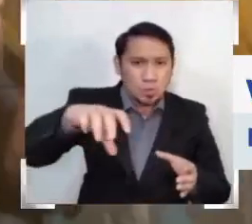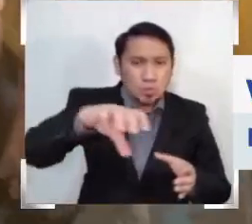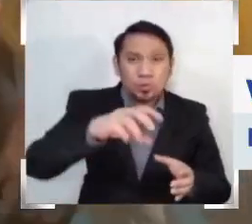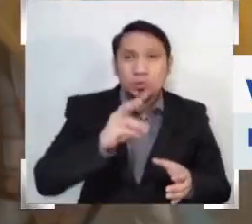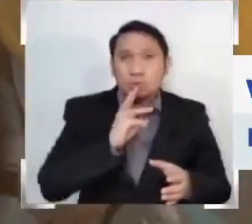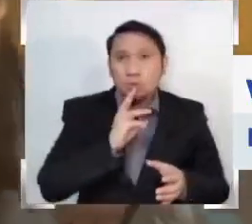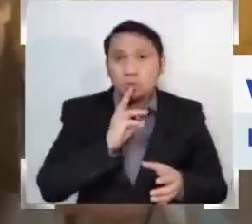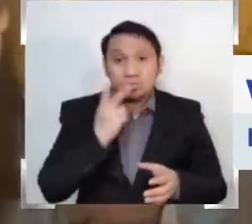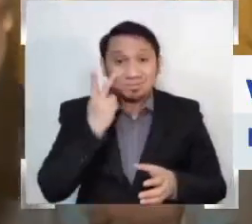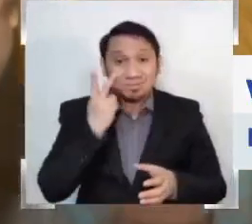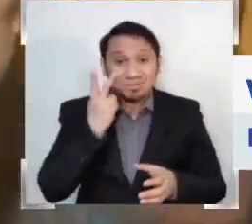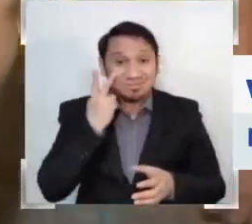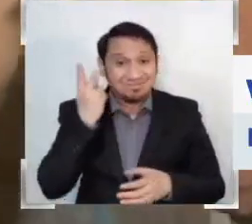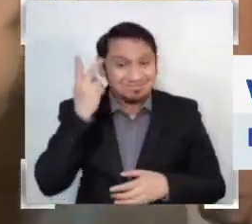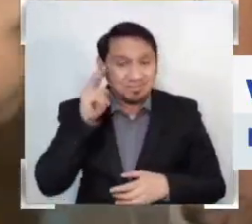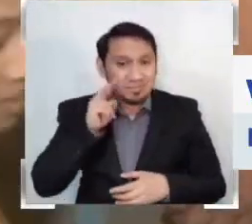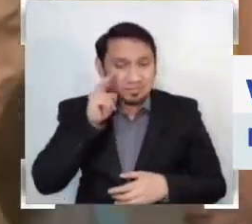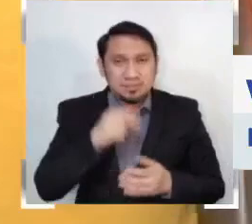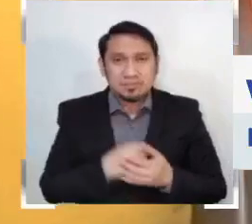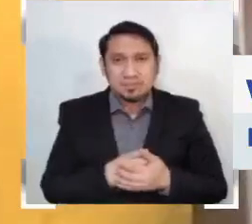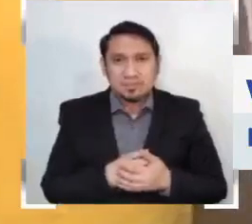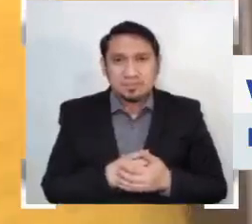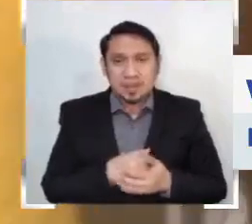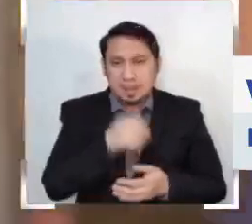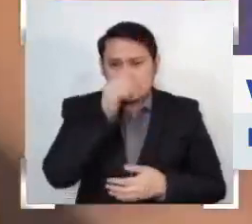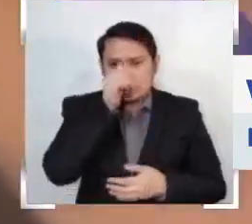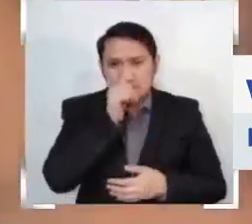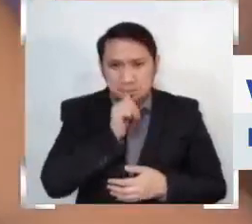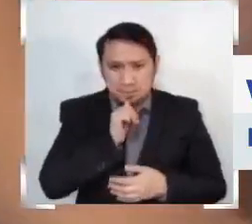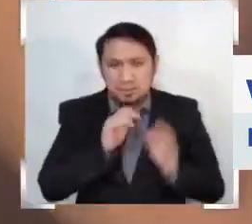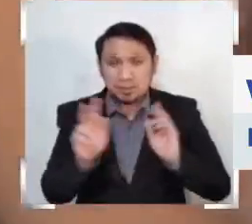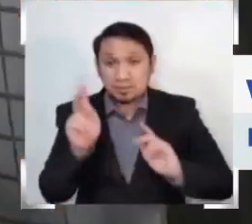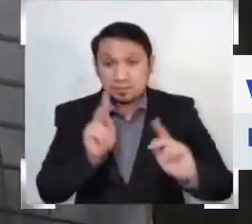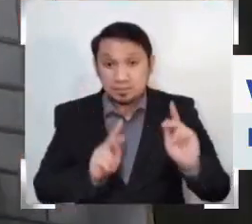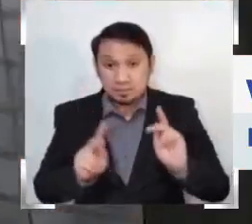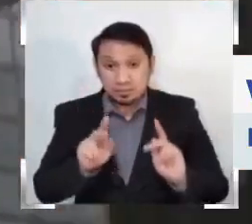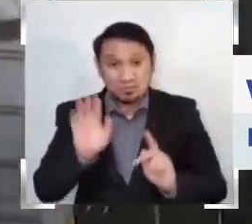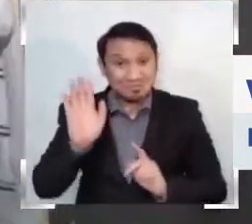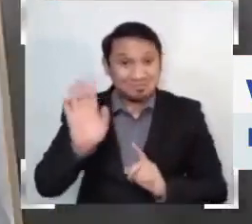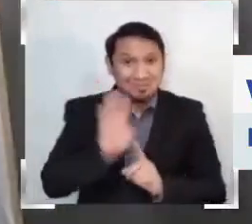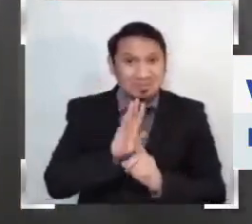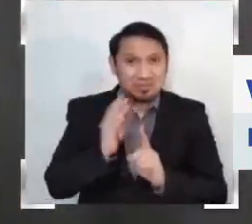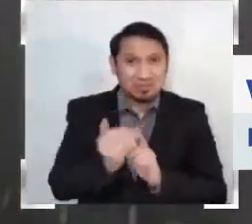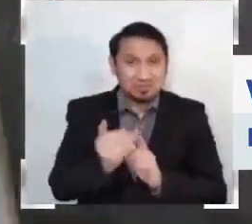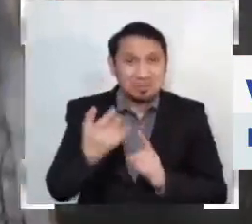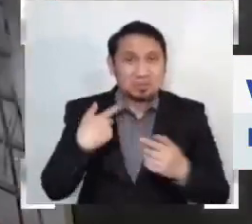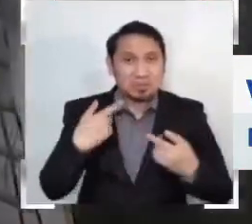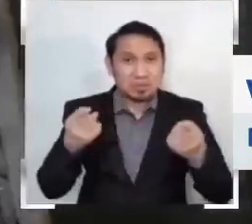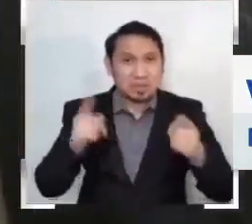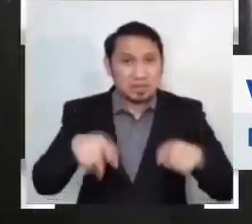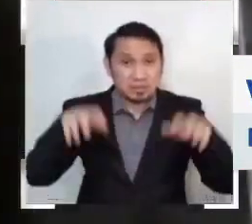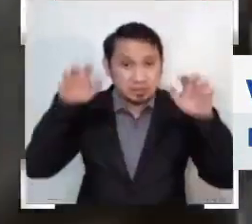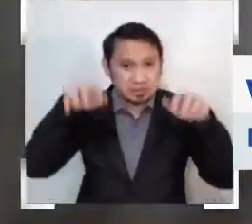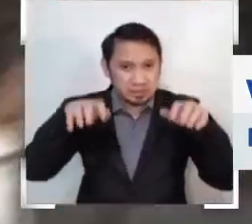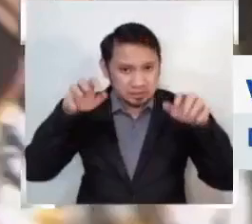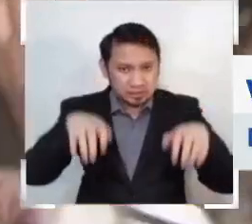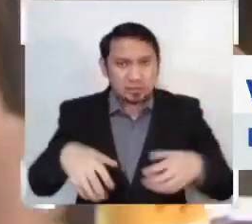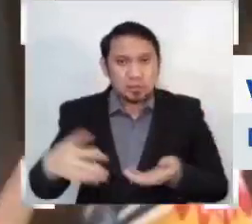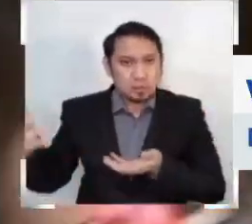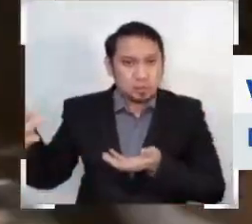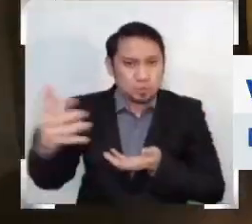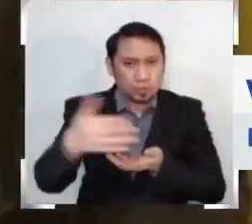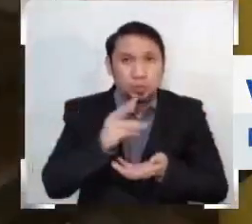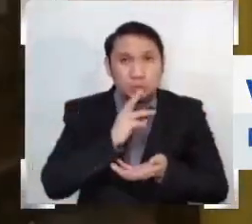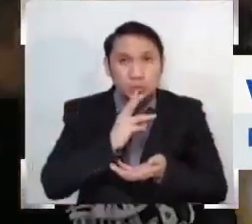Hindi ininda ng mga residente ng 4th Estate Barangay San Antonio ang malakas na ulan makaigib lang kanina. Bit-bit ang mga